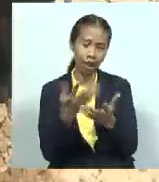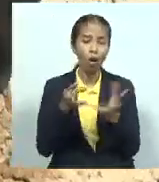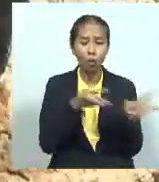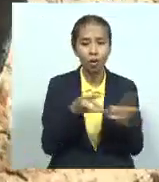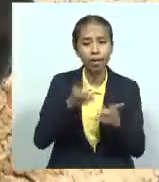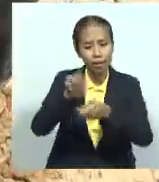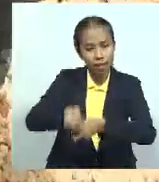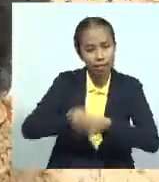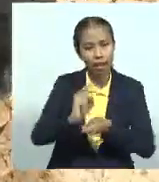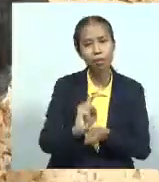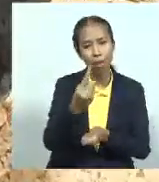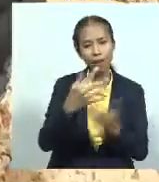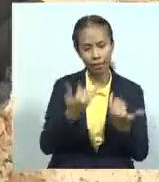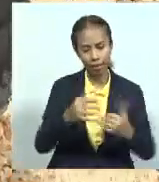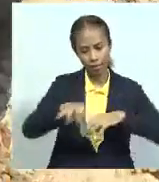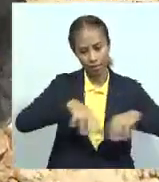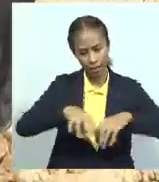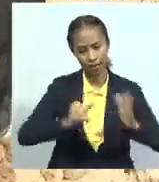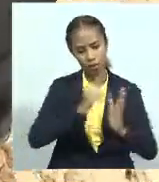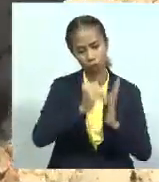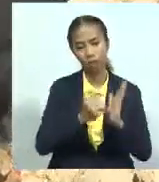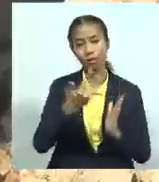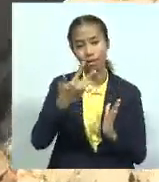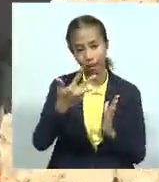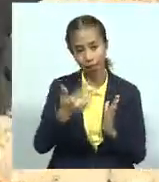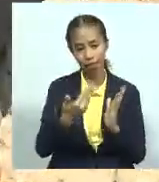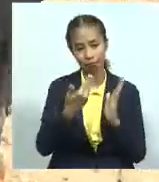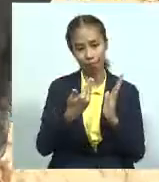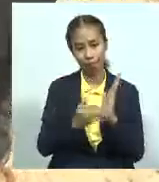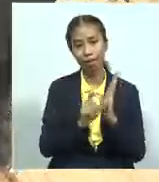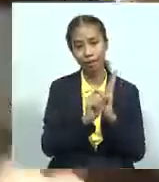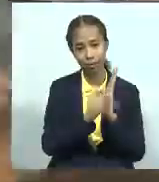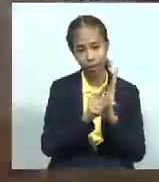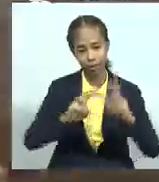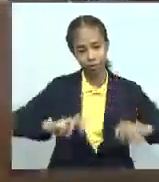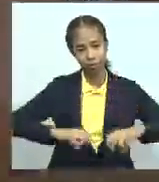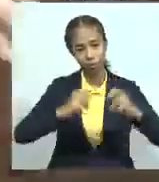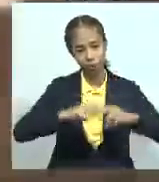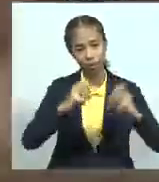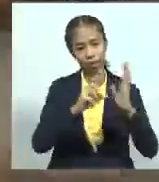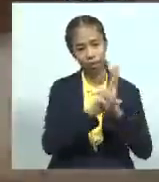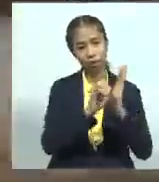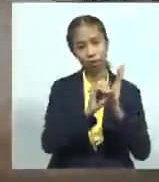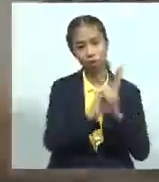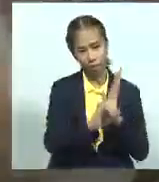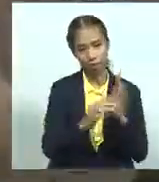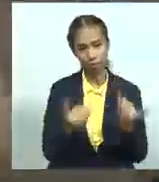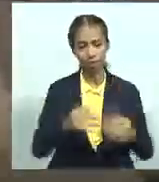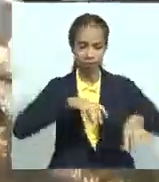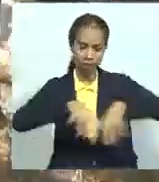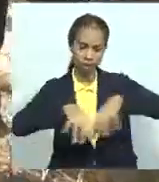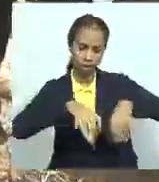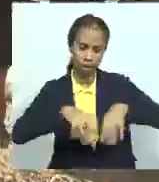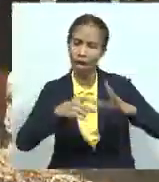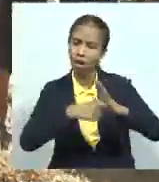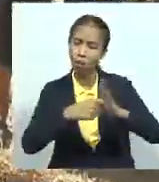กต์ระยะที่1จัดขึ้นใน3จังหวัดนะคะประกอบด้วยจังหวัดศรีสะเกษสุรินทร์และ101จัดทำขึ้นเพื่อเป็น